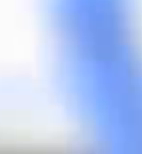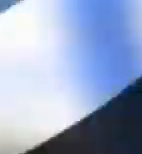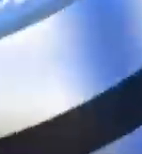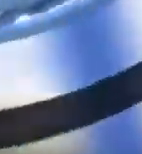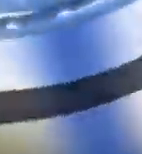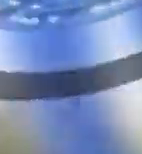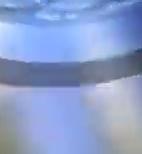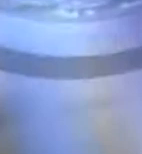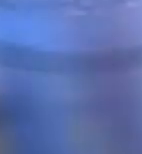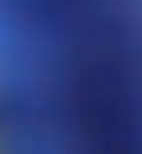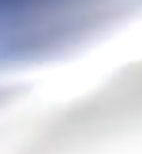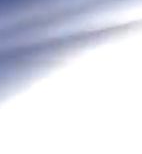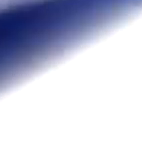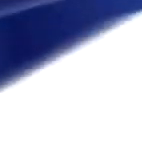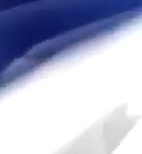Музика